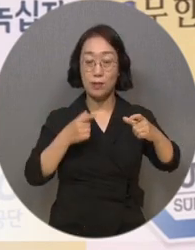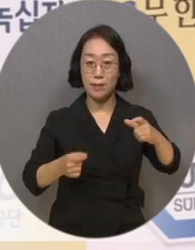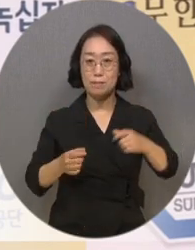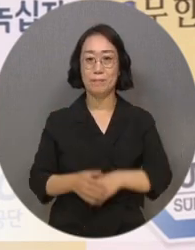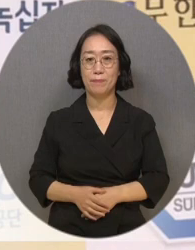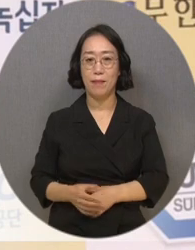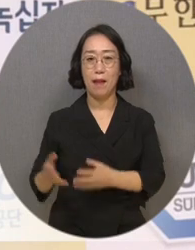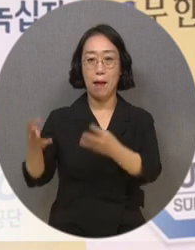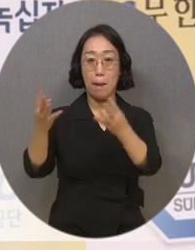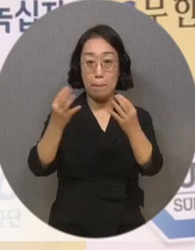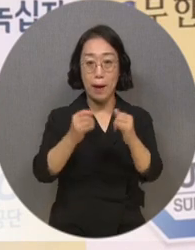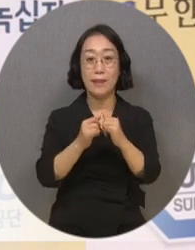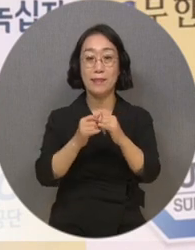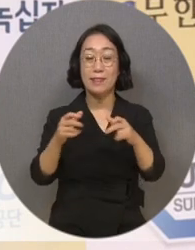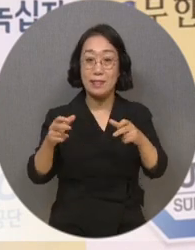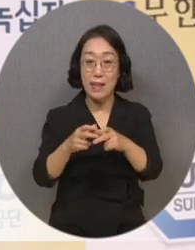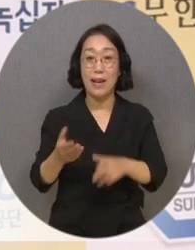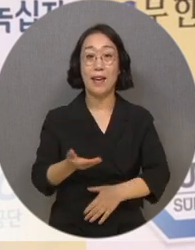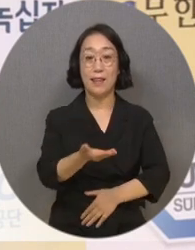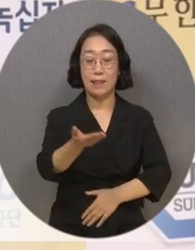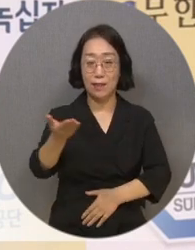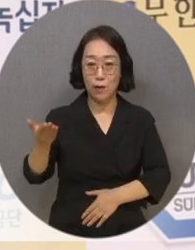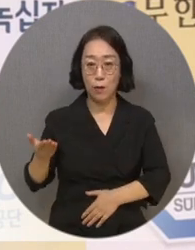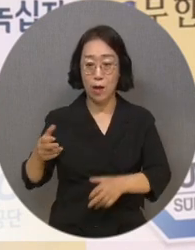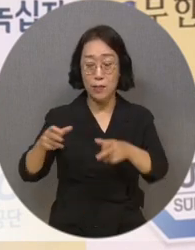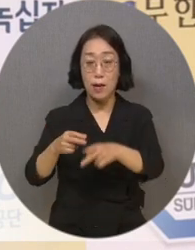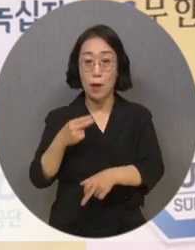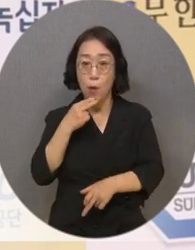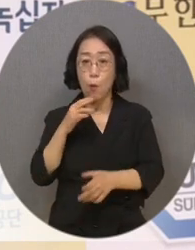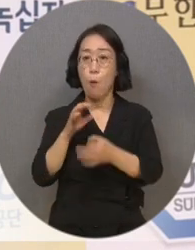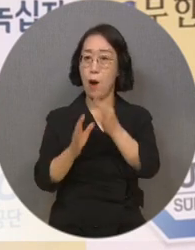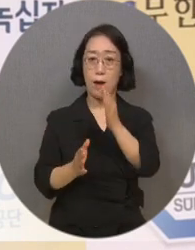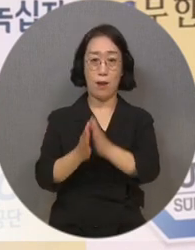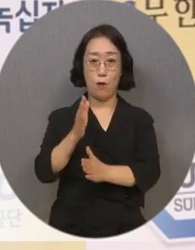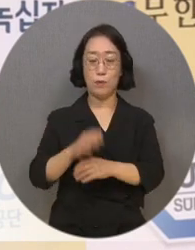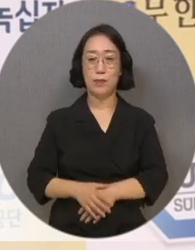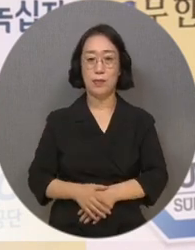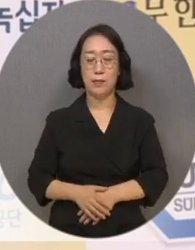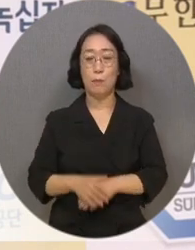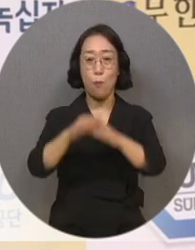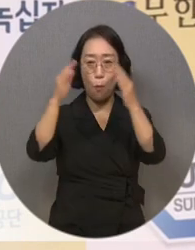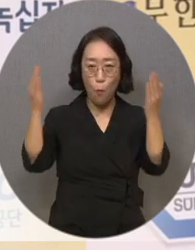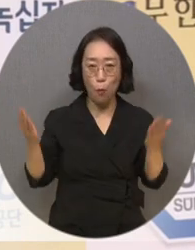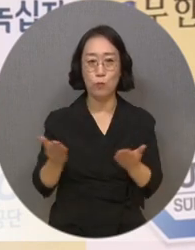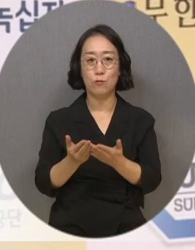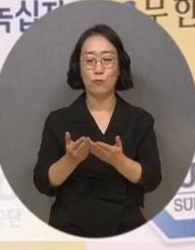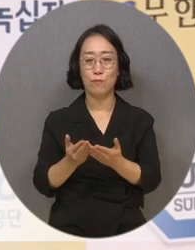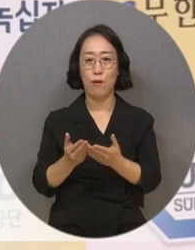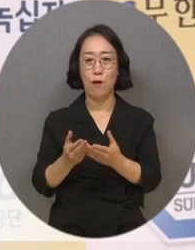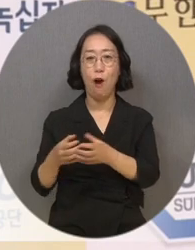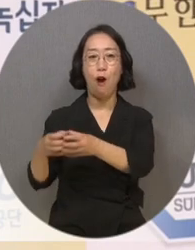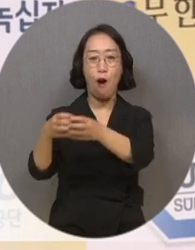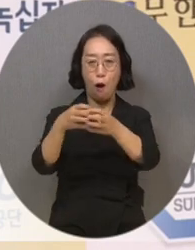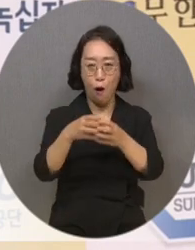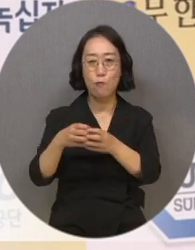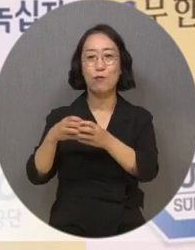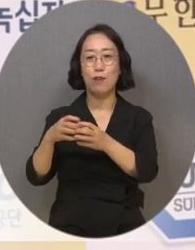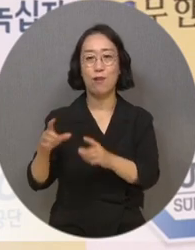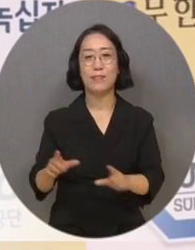바라면서 많은 장애인분들과 비장애인분들이 함께 어울려